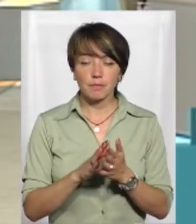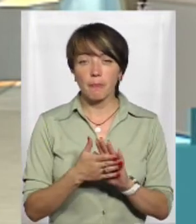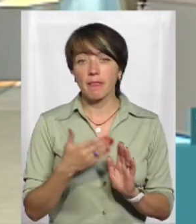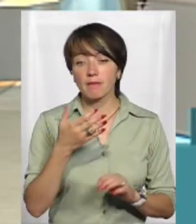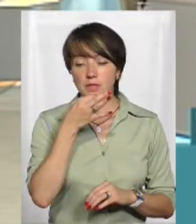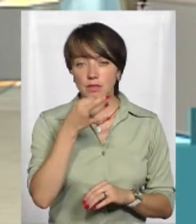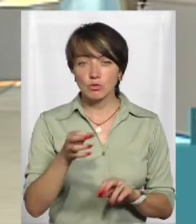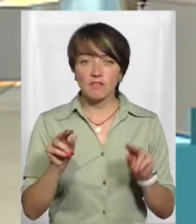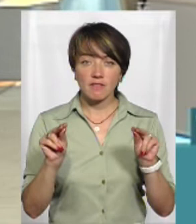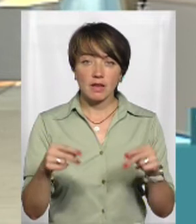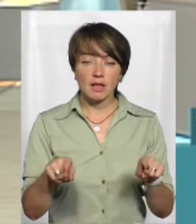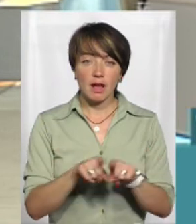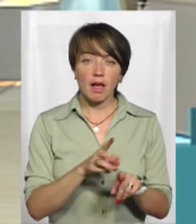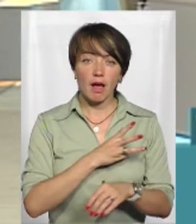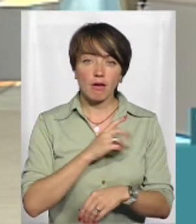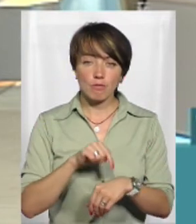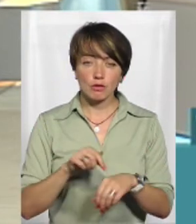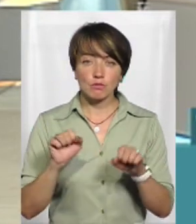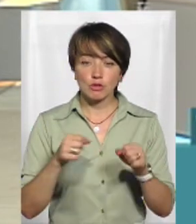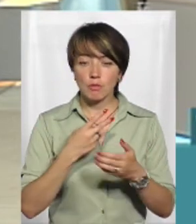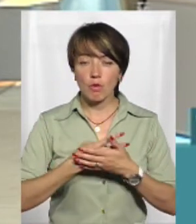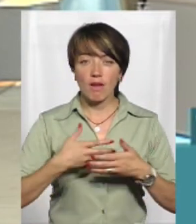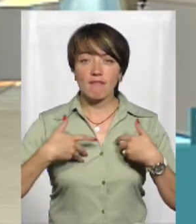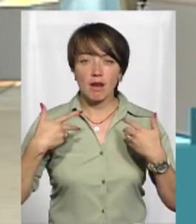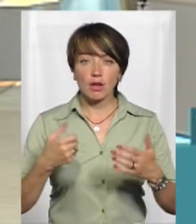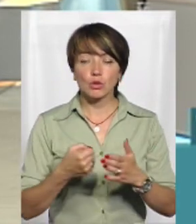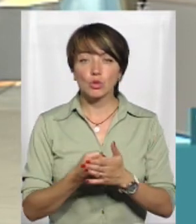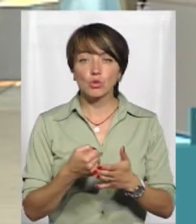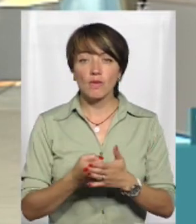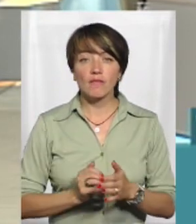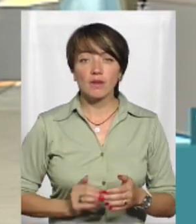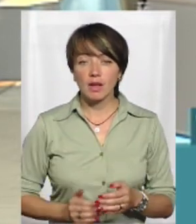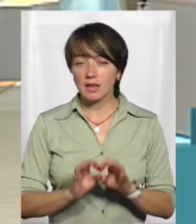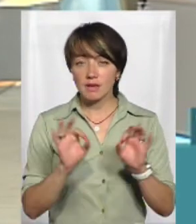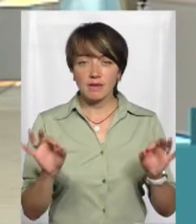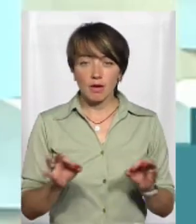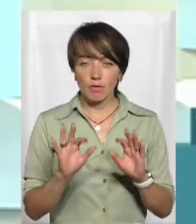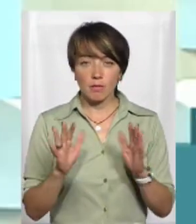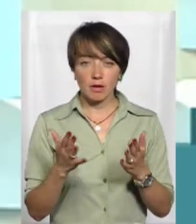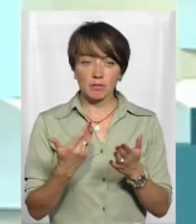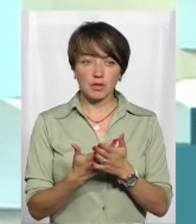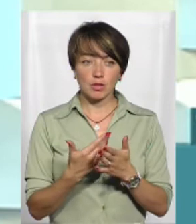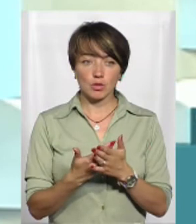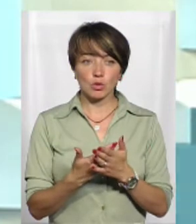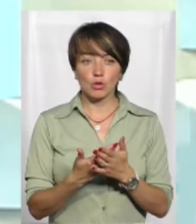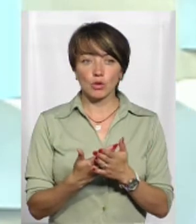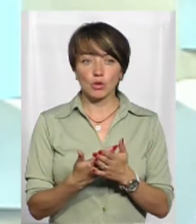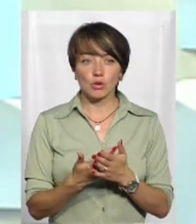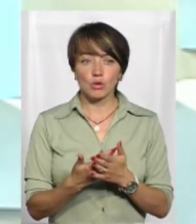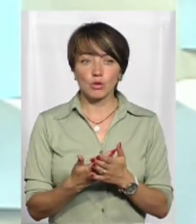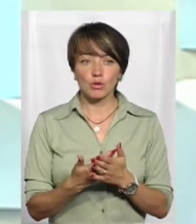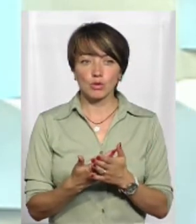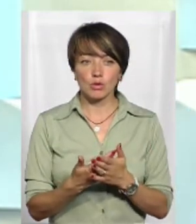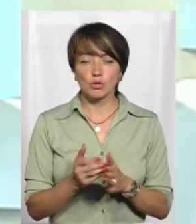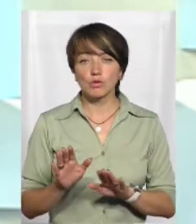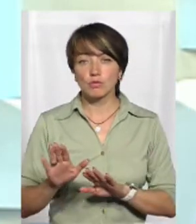але я вам скажу відверто, такі емоції можна проявляти до забудовника, до цивільжитлобуд. Але ні в якому випадку, наприклад, в